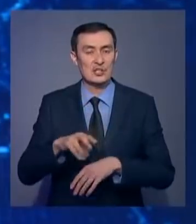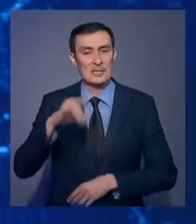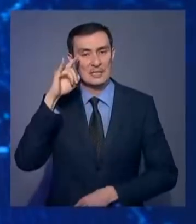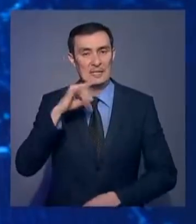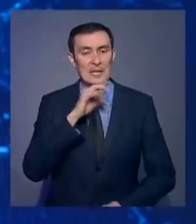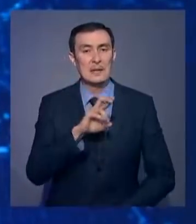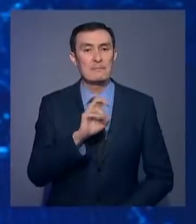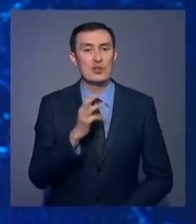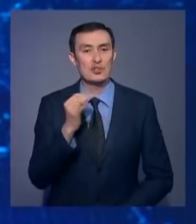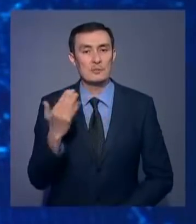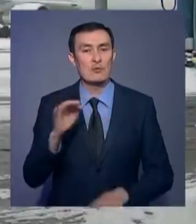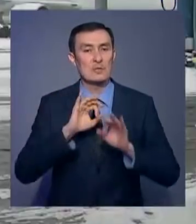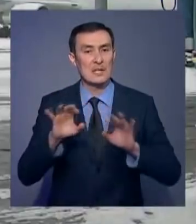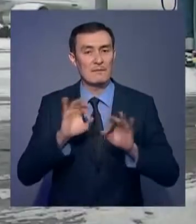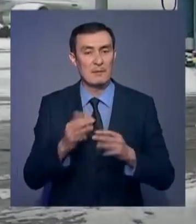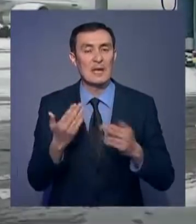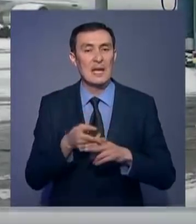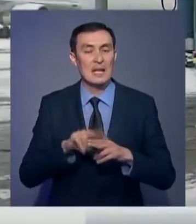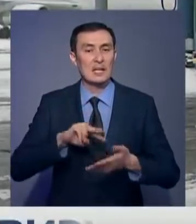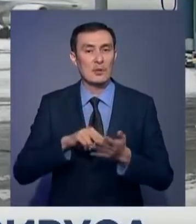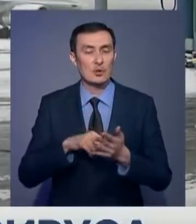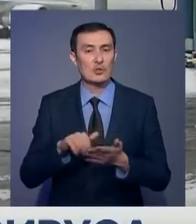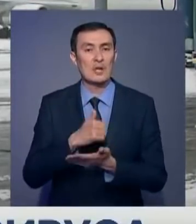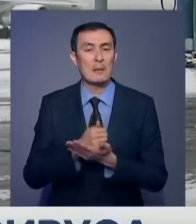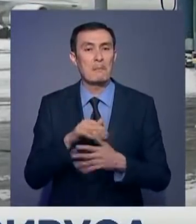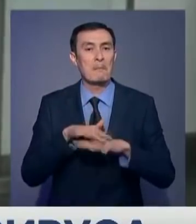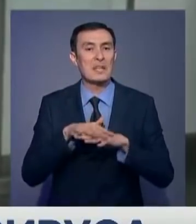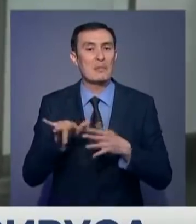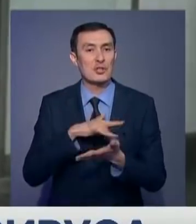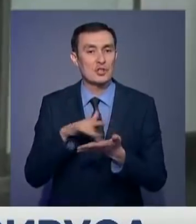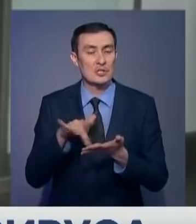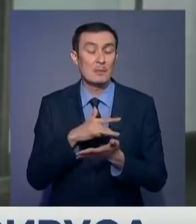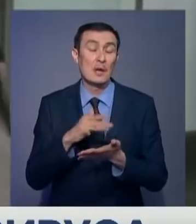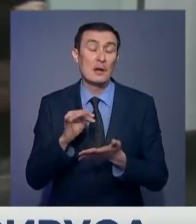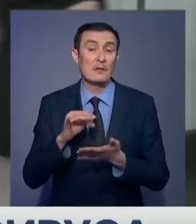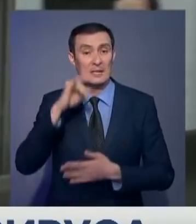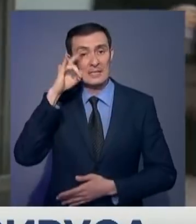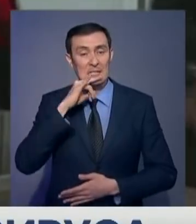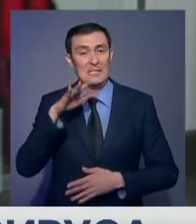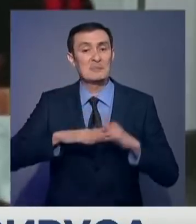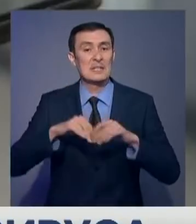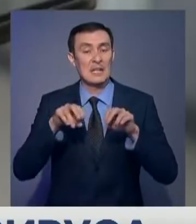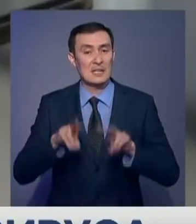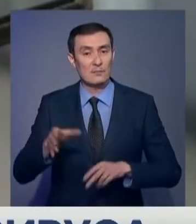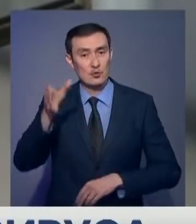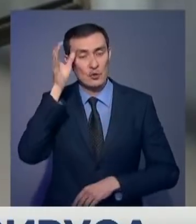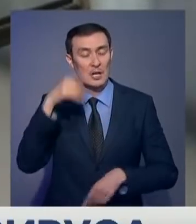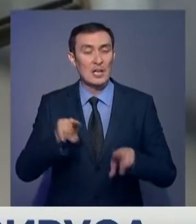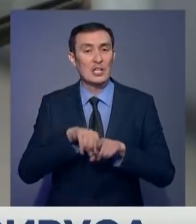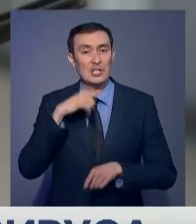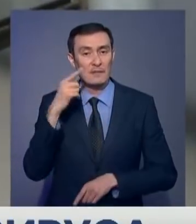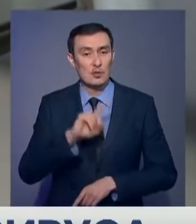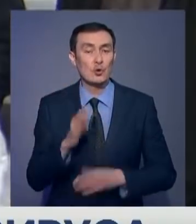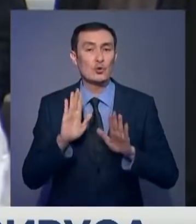страны Жандарбек Бекшин. По его словам, данный прогноз основан на математическом моделировании казахстанских ученых. Он отметил,